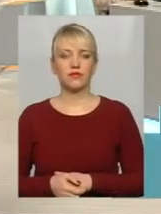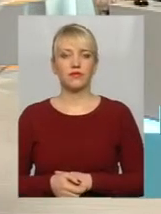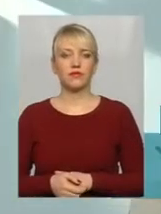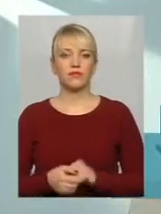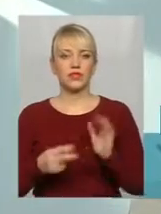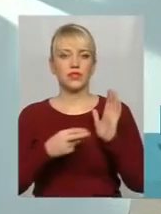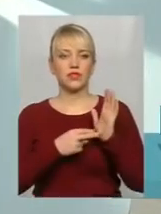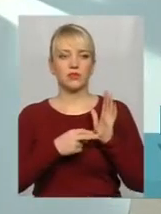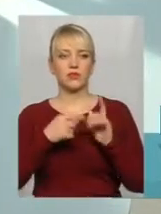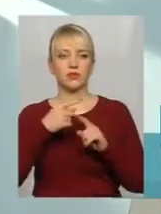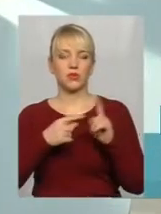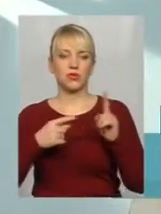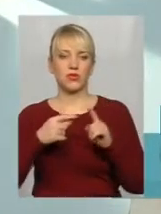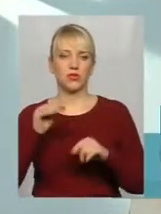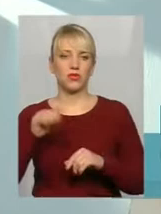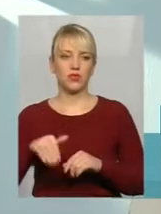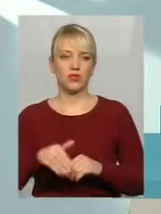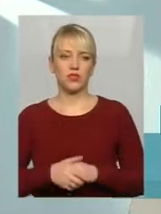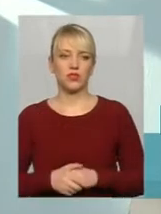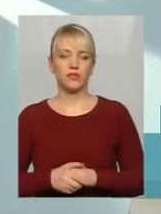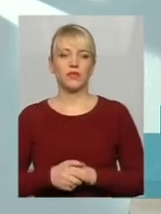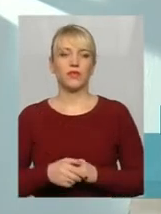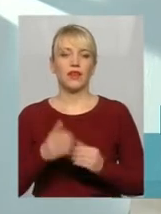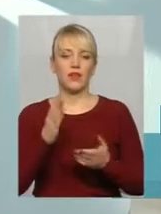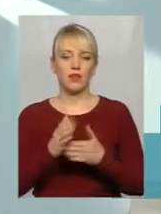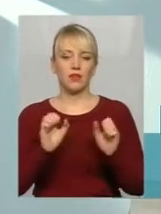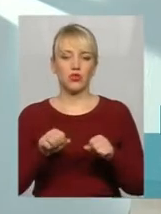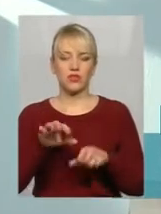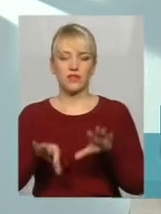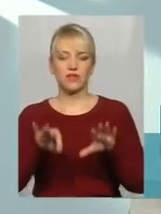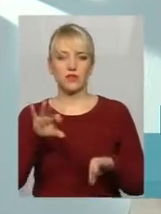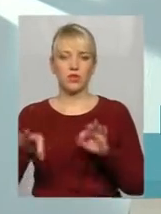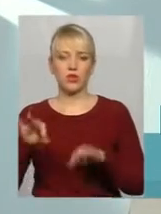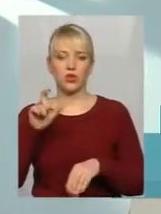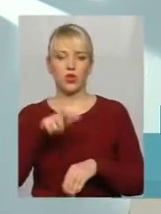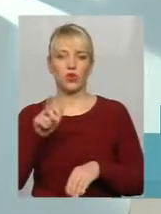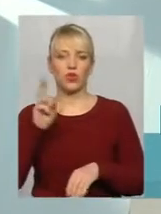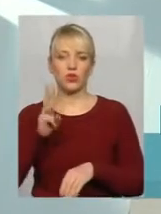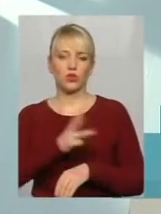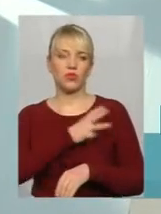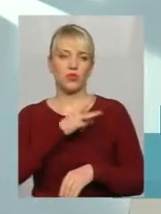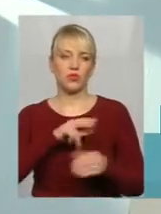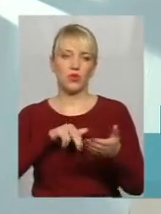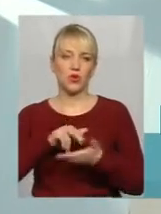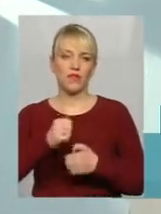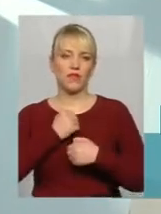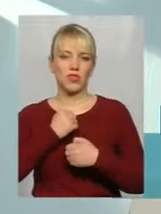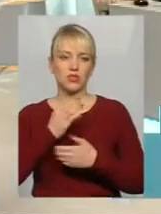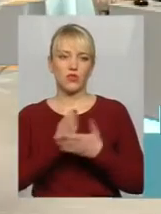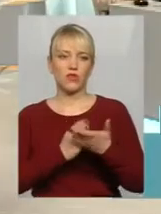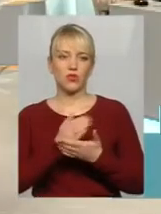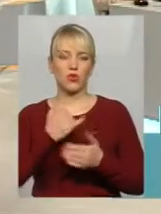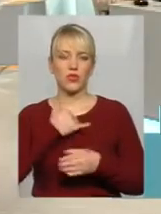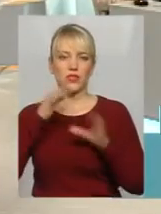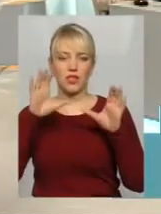скажімо, 7,5 тисяч. Тобто є можливість вибрати людей, які бажають проходити військову службу. У нас закон про